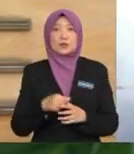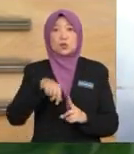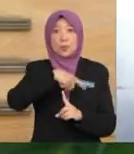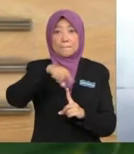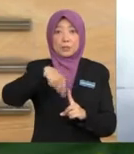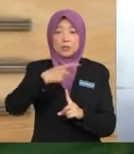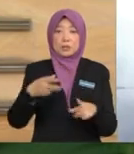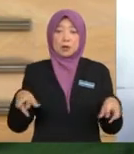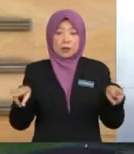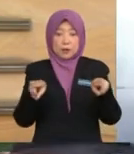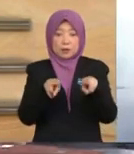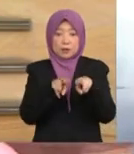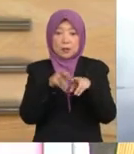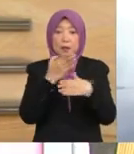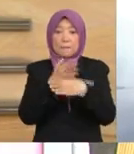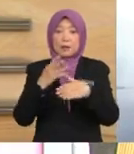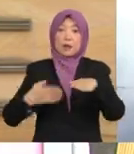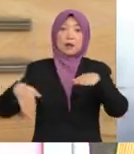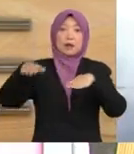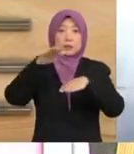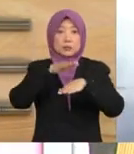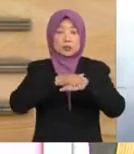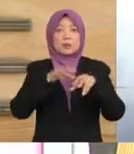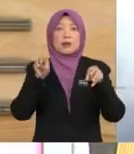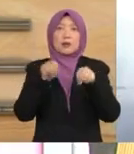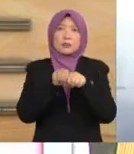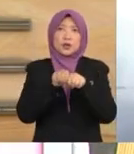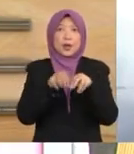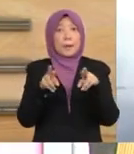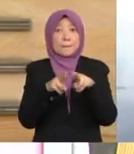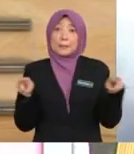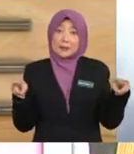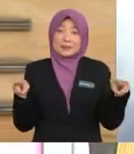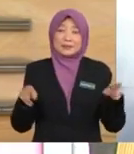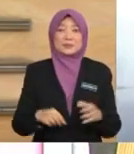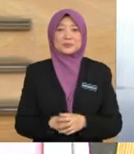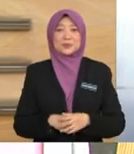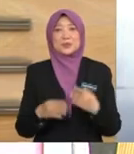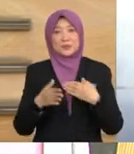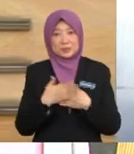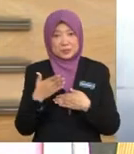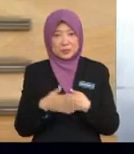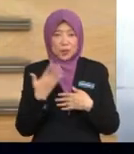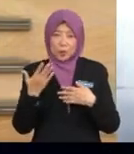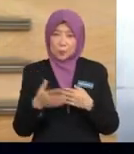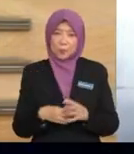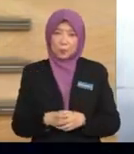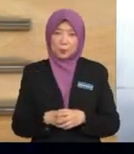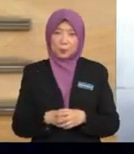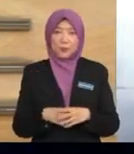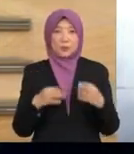bahagian atas, kita macam pembaris tau. Lebih mudahlah, Cikgu. Okey. Lebih mudah. Saya dah praktis